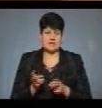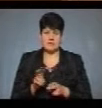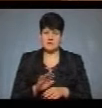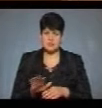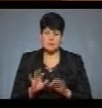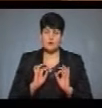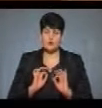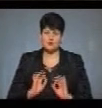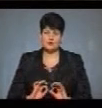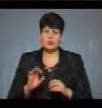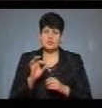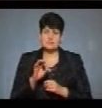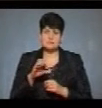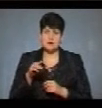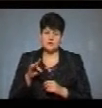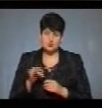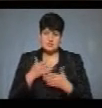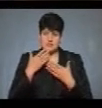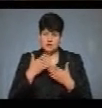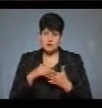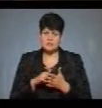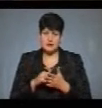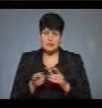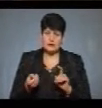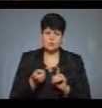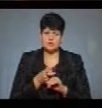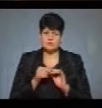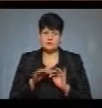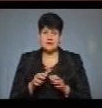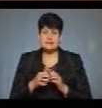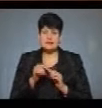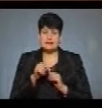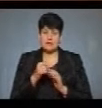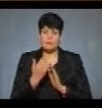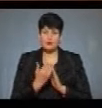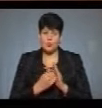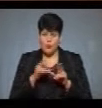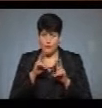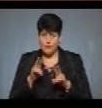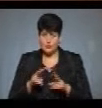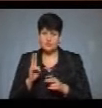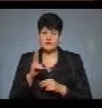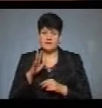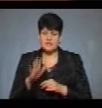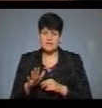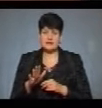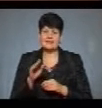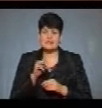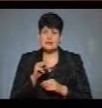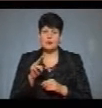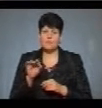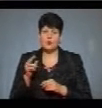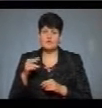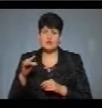Прокурор Олексій Смеречук зачитує матеріали, які долучають до справи. Серед них – протокол огляду квартири Тетяни Підвашецької, який